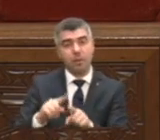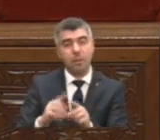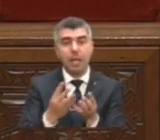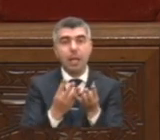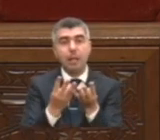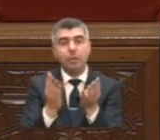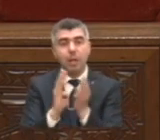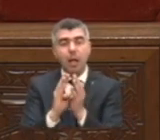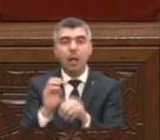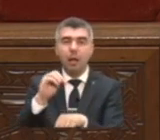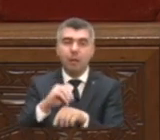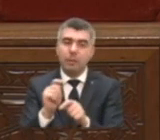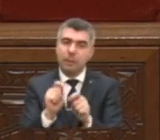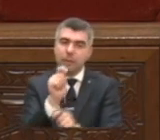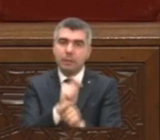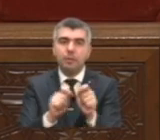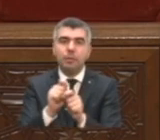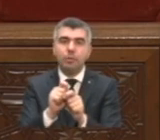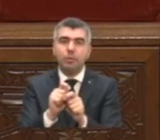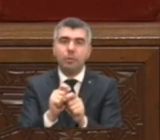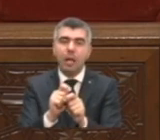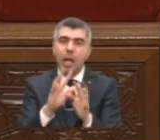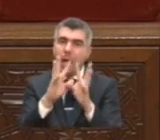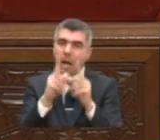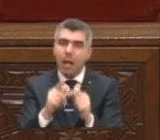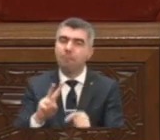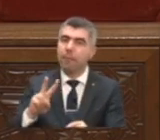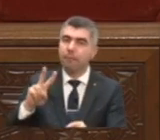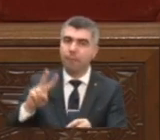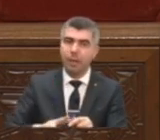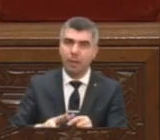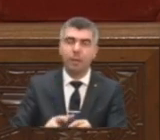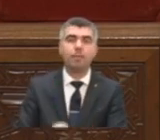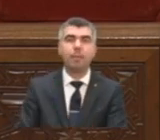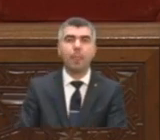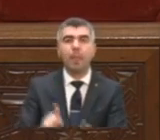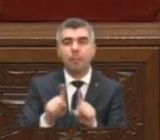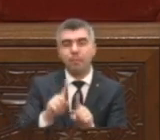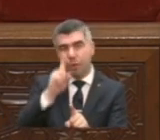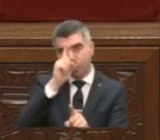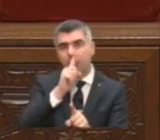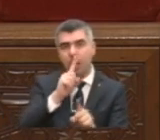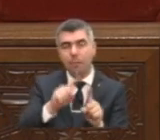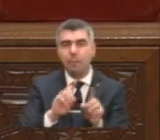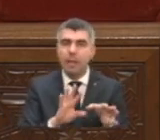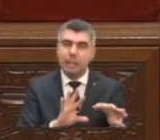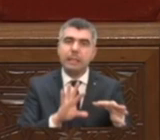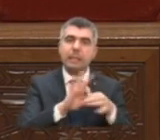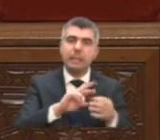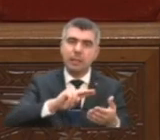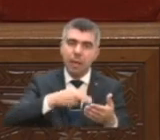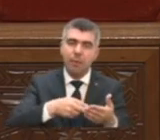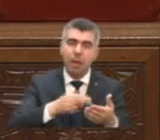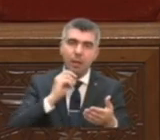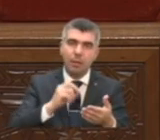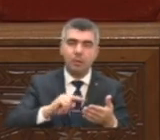المركزيه باش يعاودوا النظر في الدراسه، يعطيونا ارقام واقعيه وبناء على هذه الارقام غادي نوقعوا اتفاقيه ولا ملحق